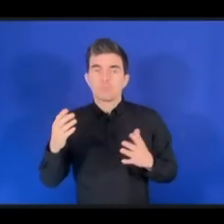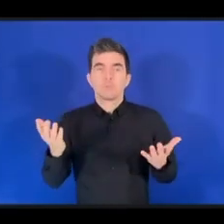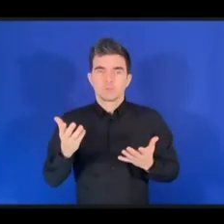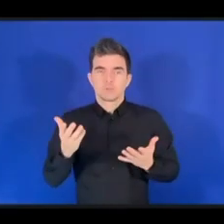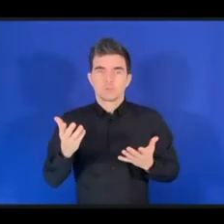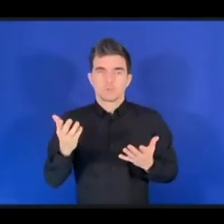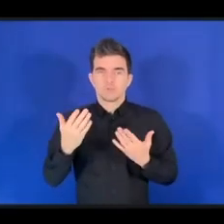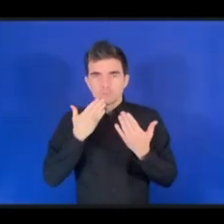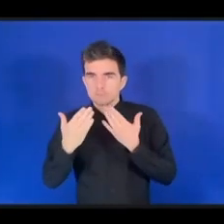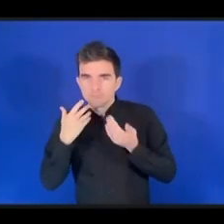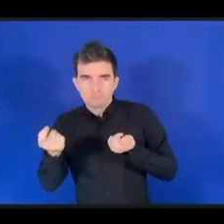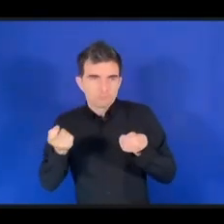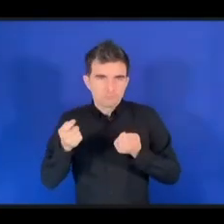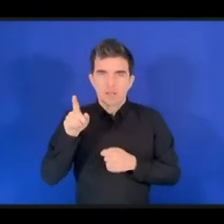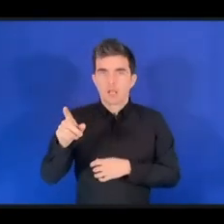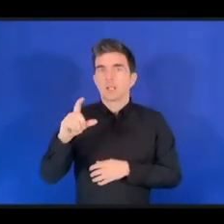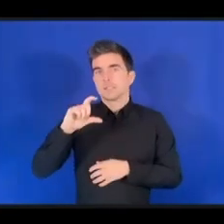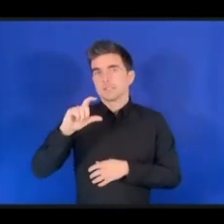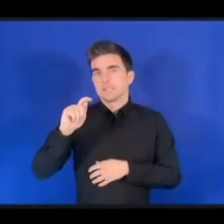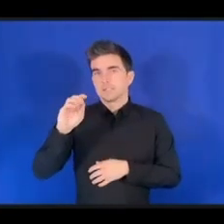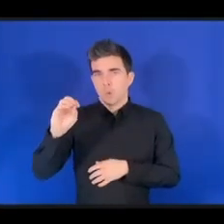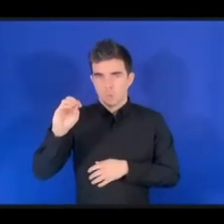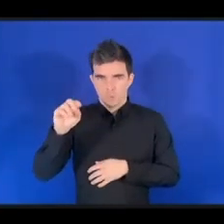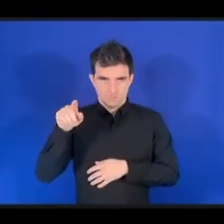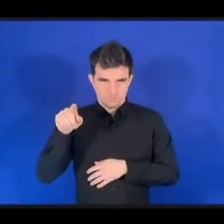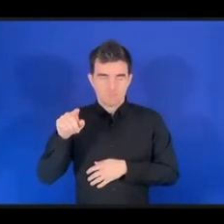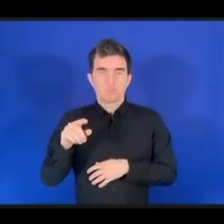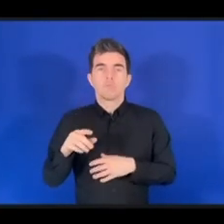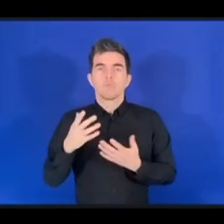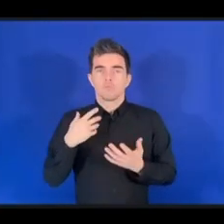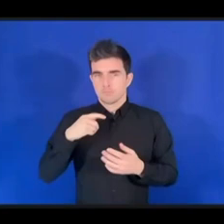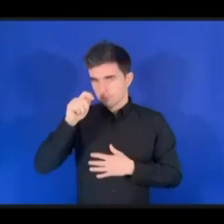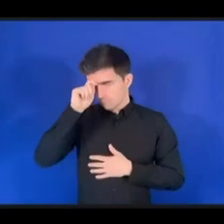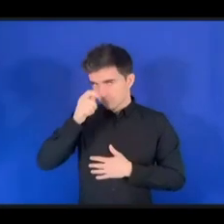première femme à avoir ce poste